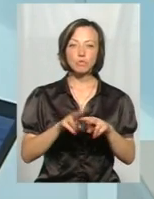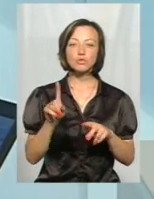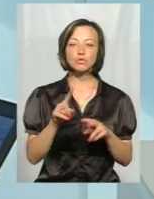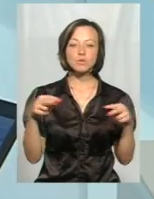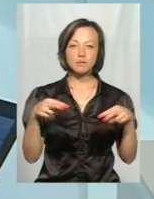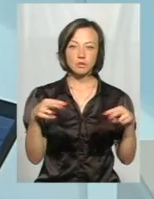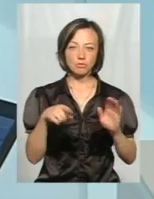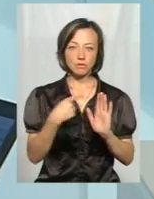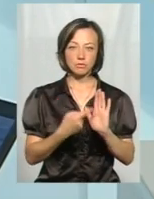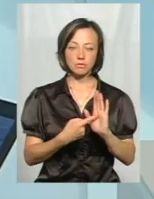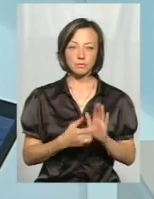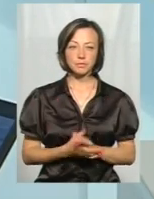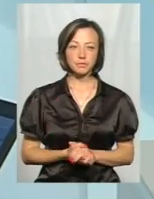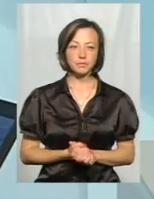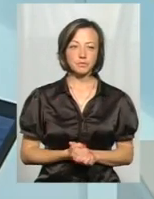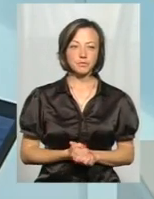він свідчить?